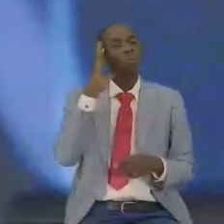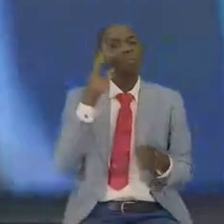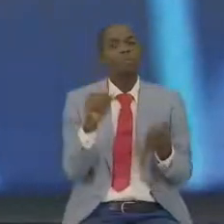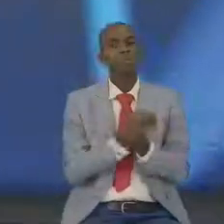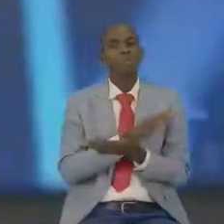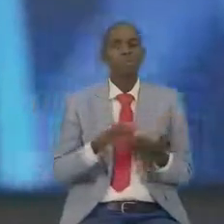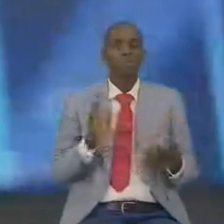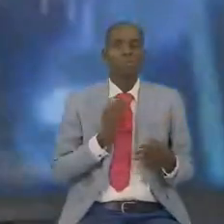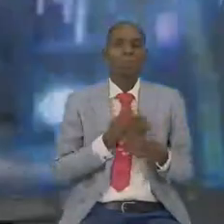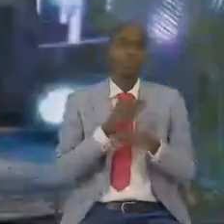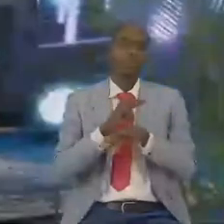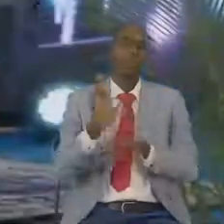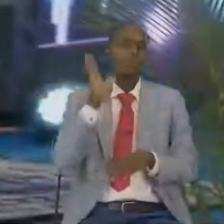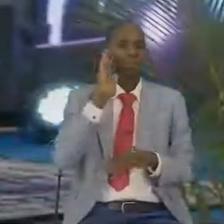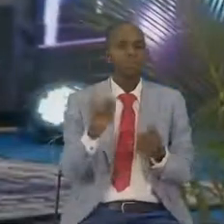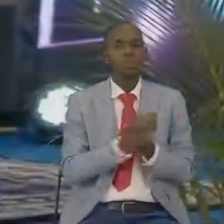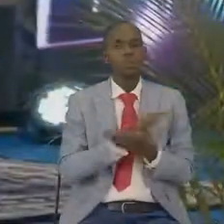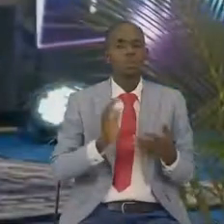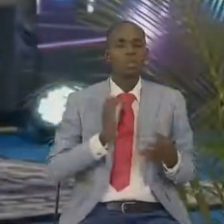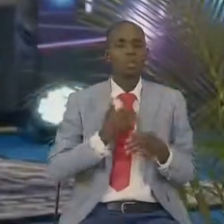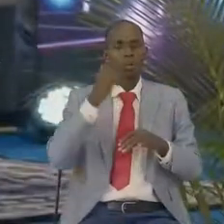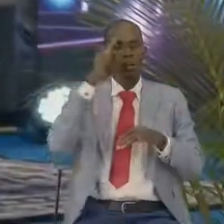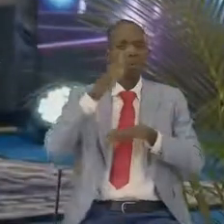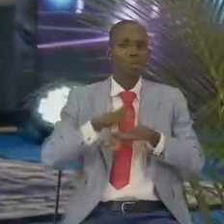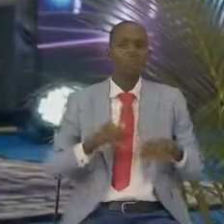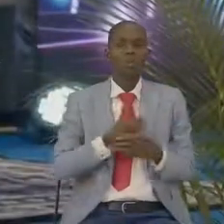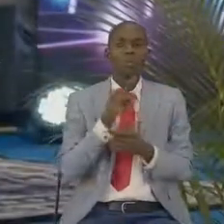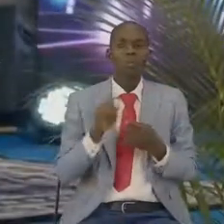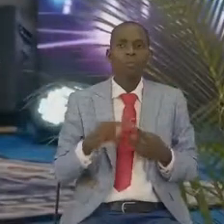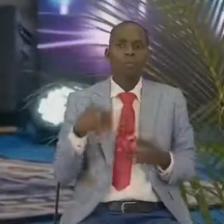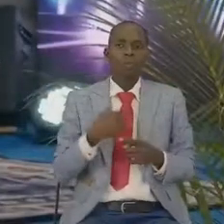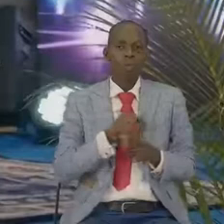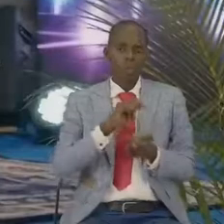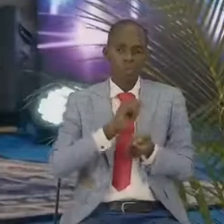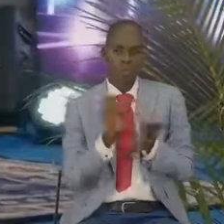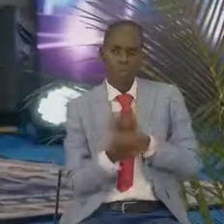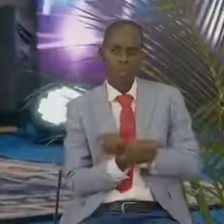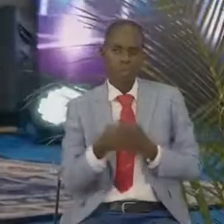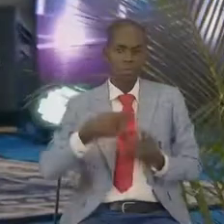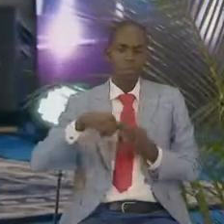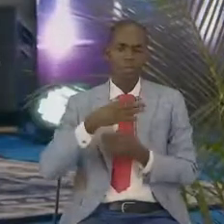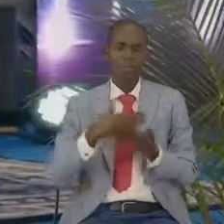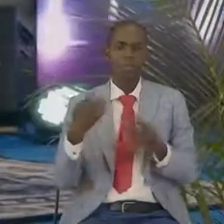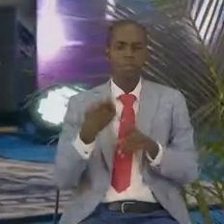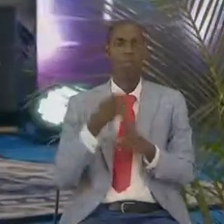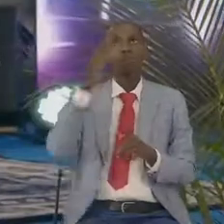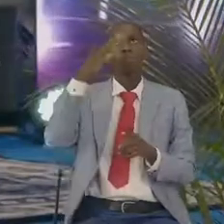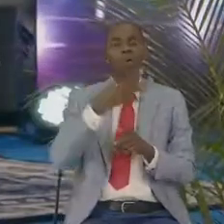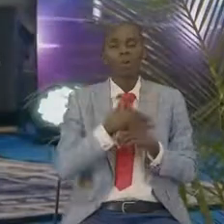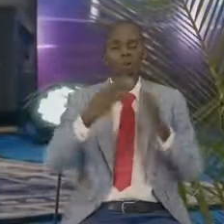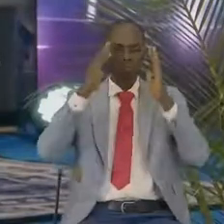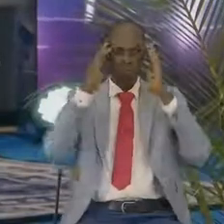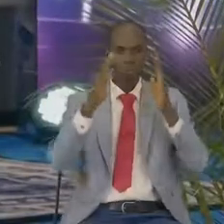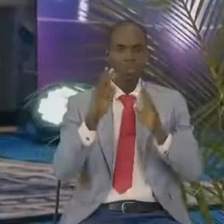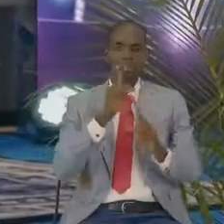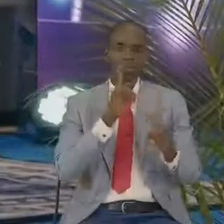nous détruisons notre vie de cette manière. Lorsque nous nous détournons de Dieu. Et nous commençons à parler au peuple, aux